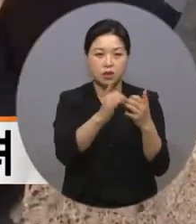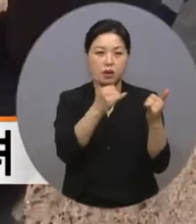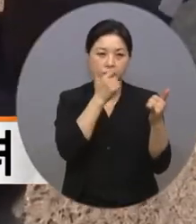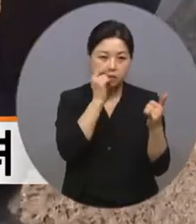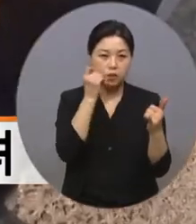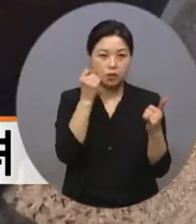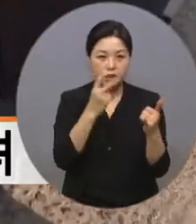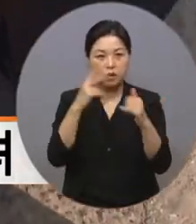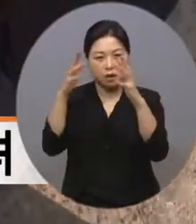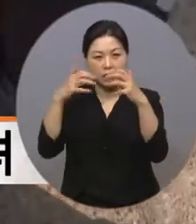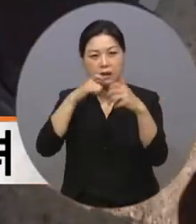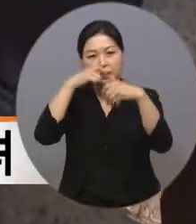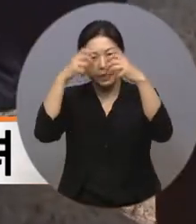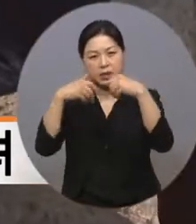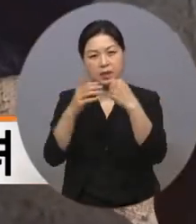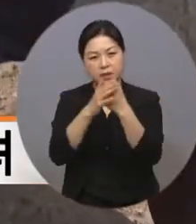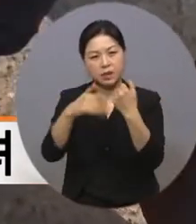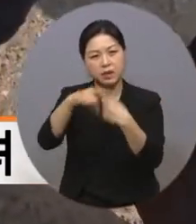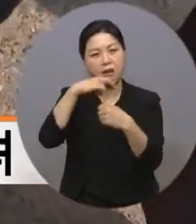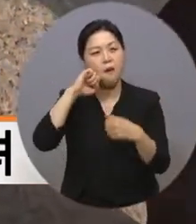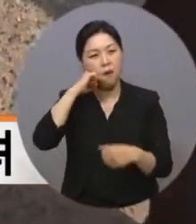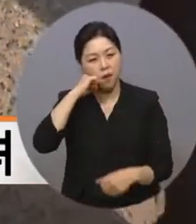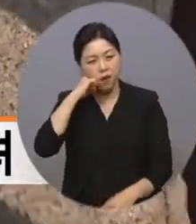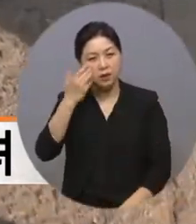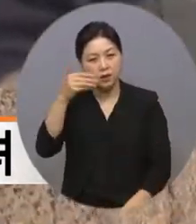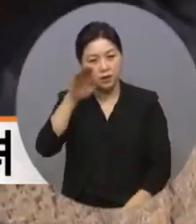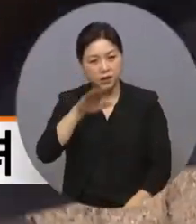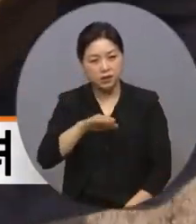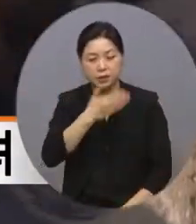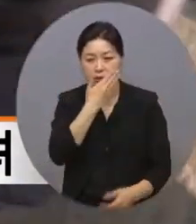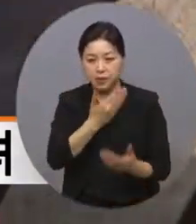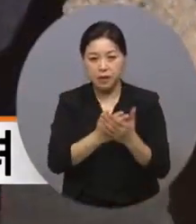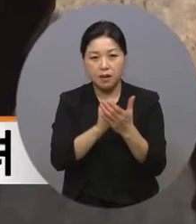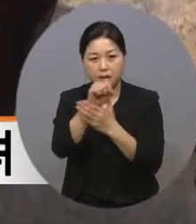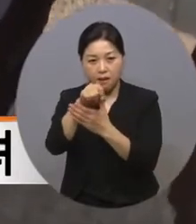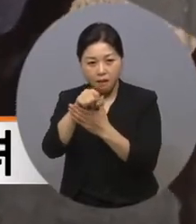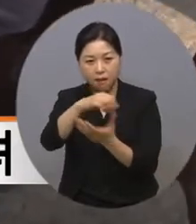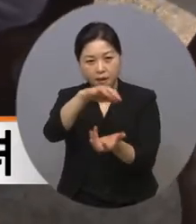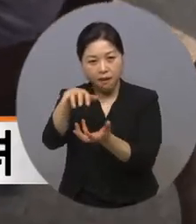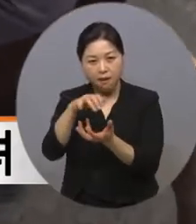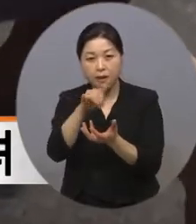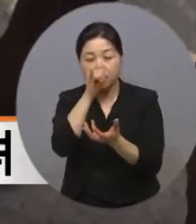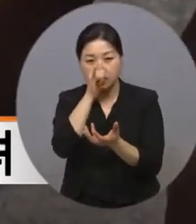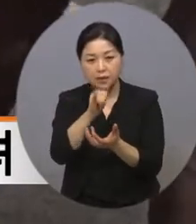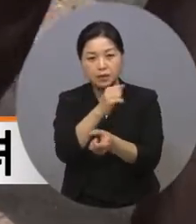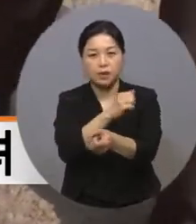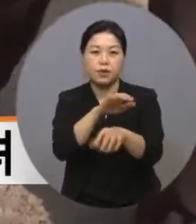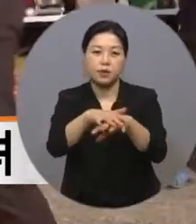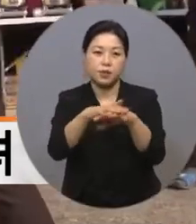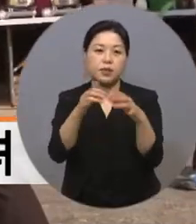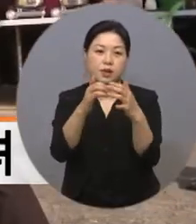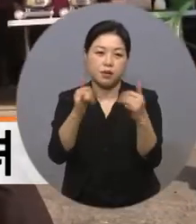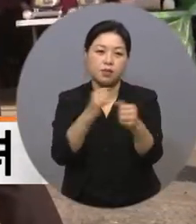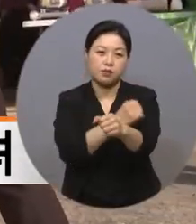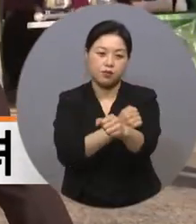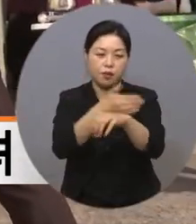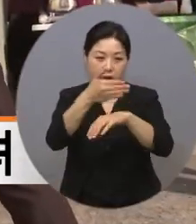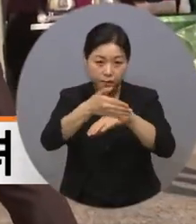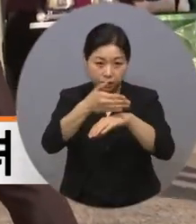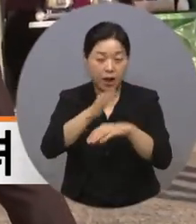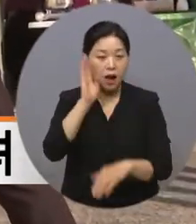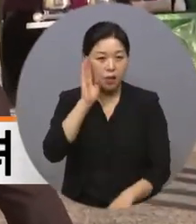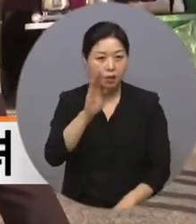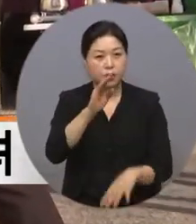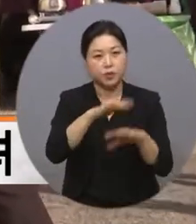가을 장마 등으로 어려운 여건에서도 소중한 결실을 일궈낸 농민들의 노고에 감사드린다며 앞으로도